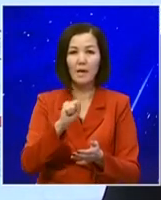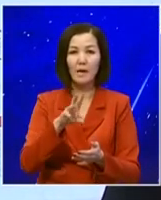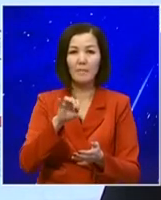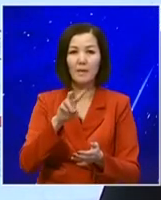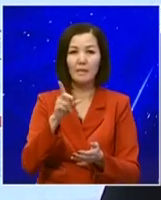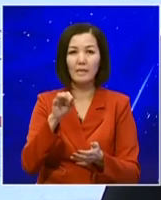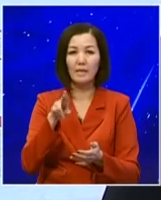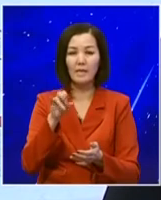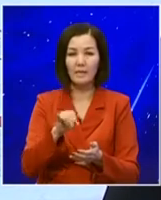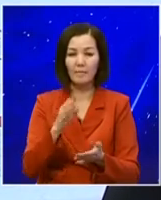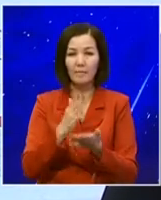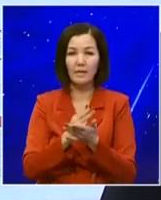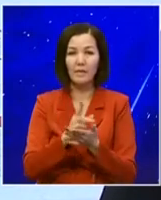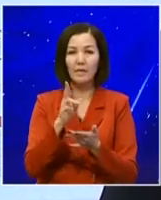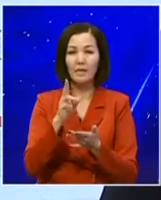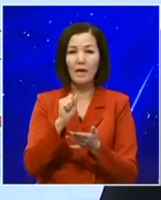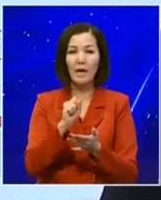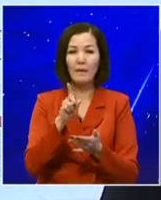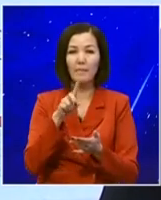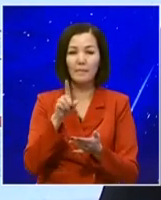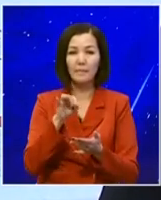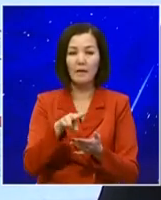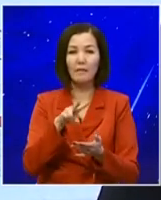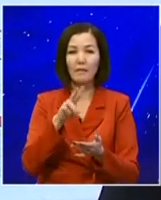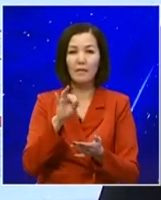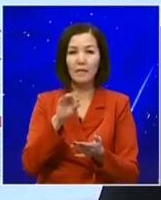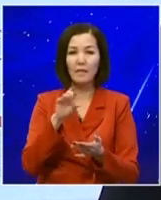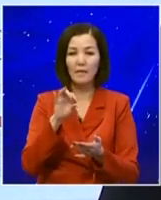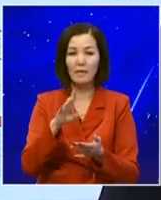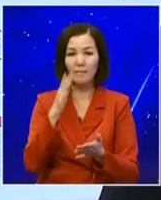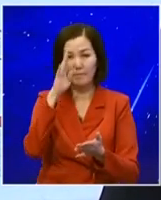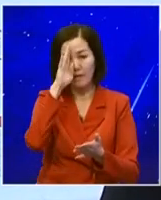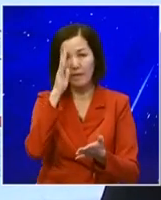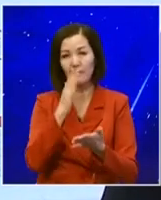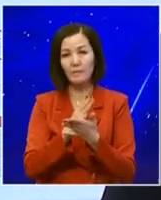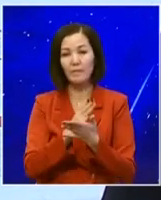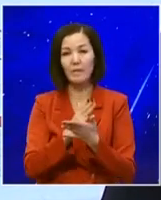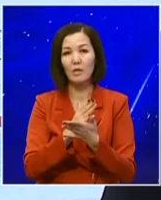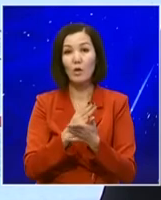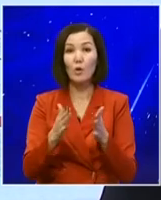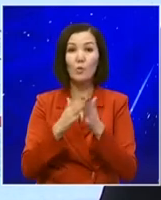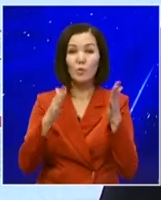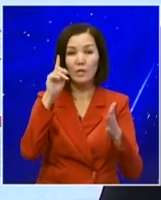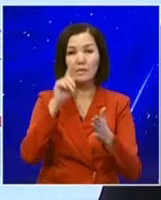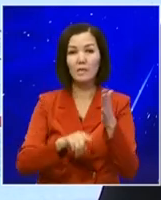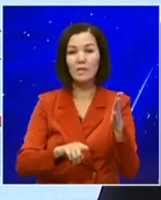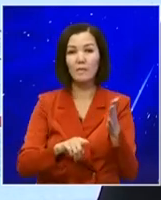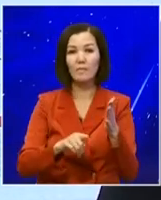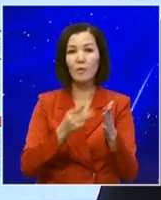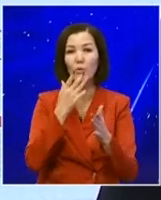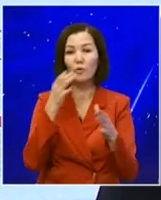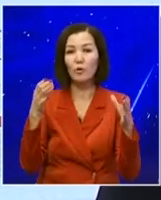қаламыз, Қаршығалов Абзал, Башкөров Игорь. Осы балаларымыздан біз үлкен үміт күтеміз, өйткені бұлар ұлттық